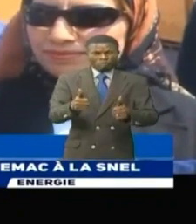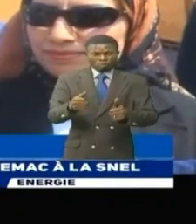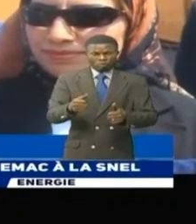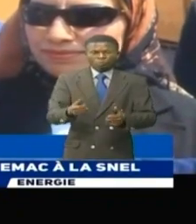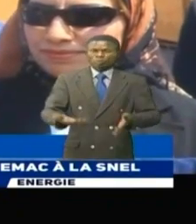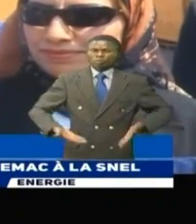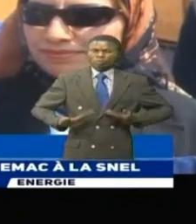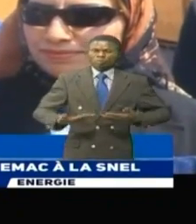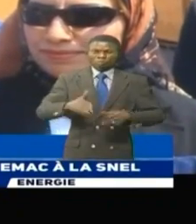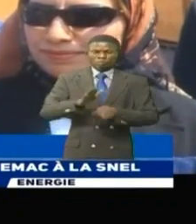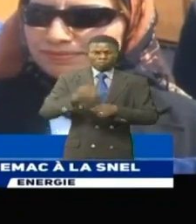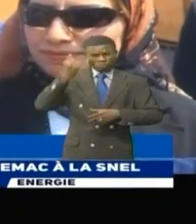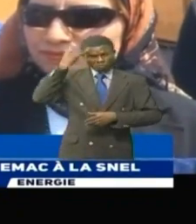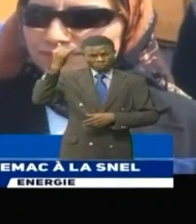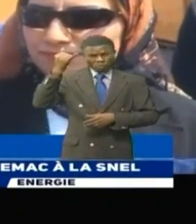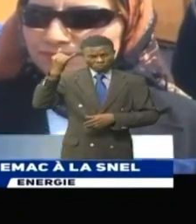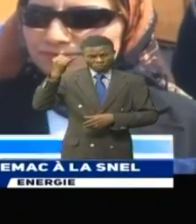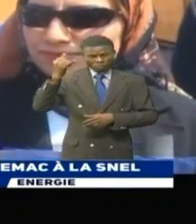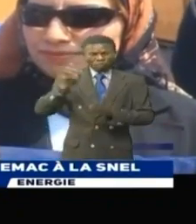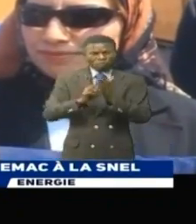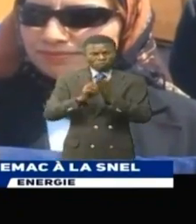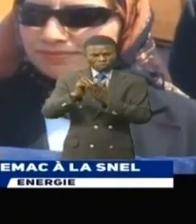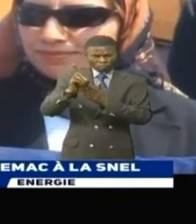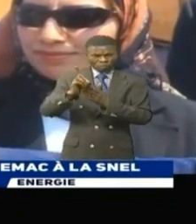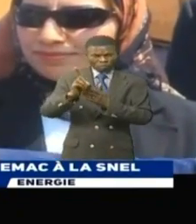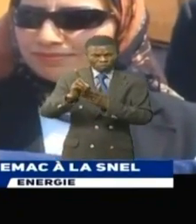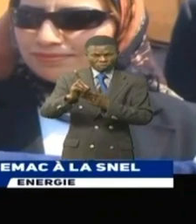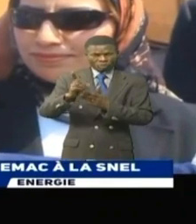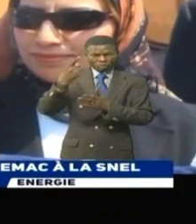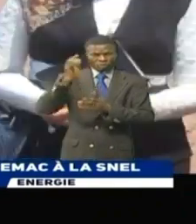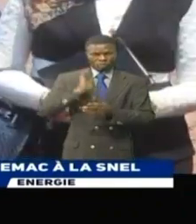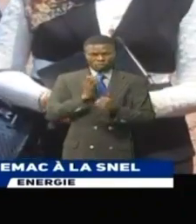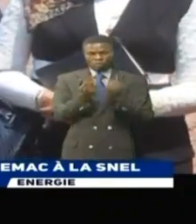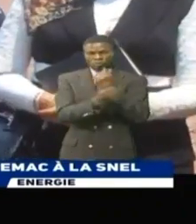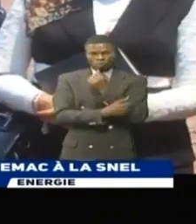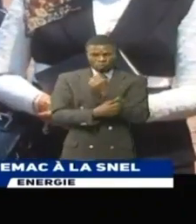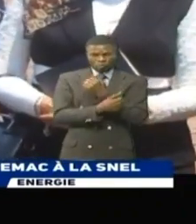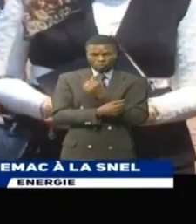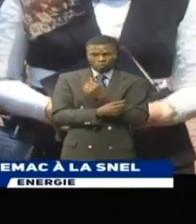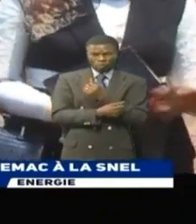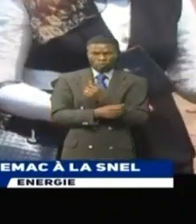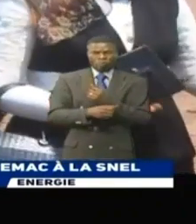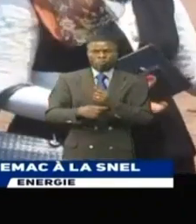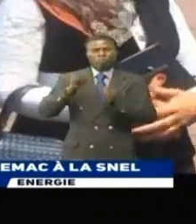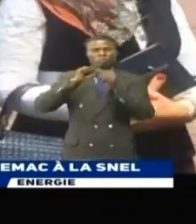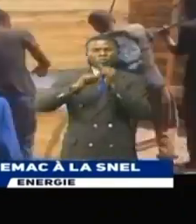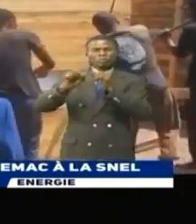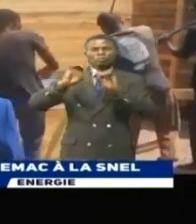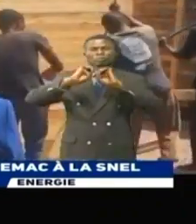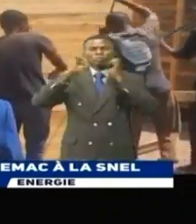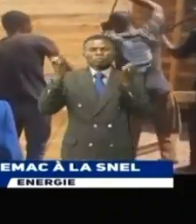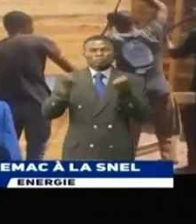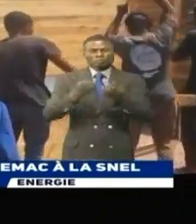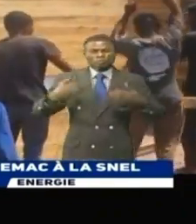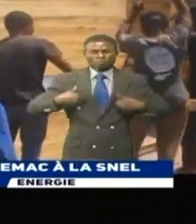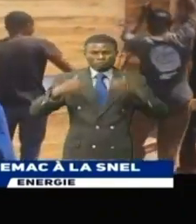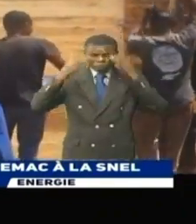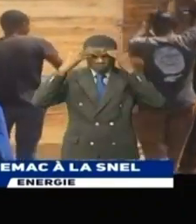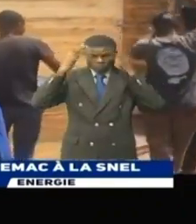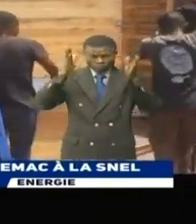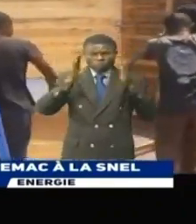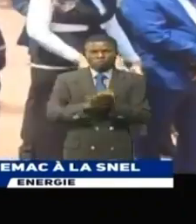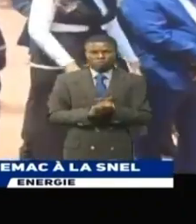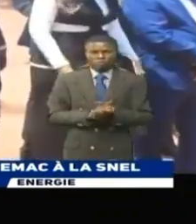ces initiatives dont l'impulsion est venue au plus haut niveau de la République. La chargée de marketing de l'entreprise EGEMAC, Neven